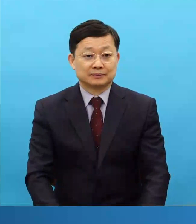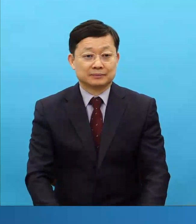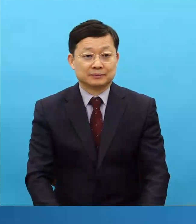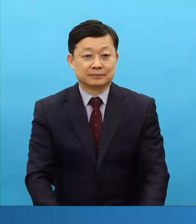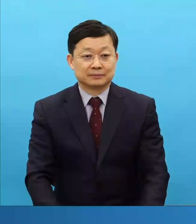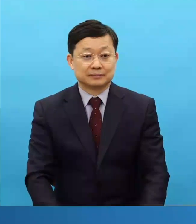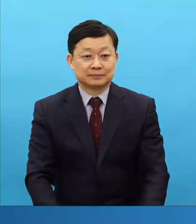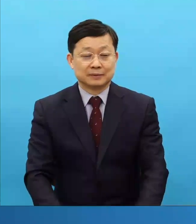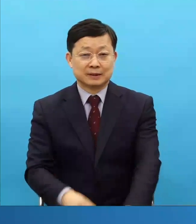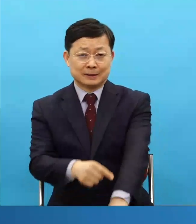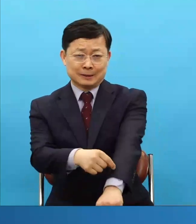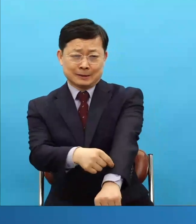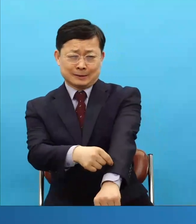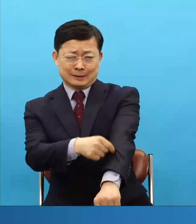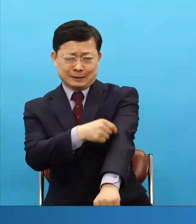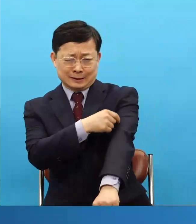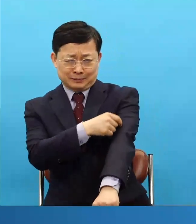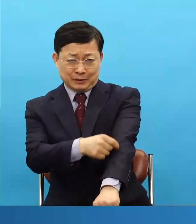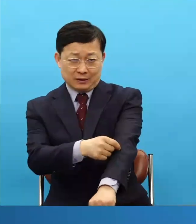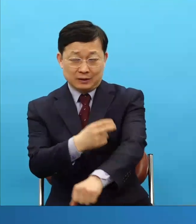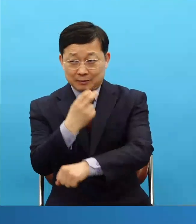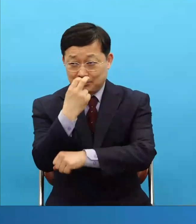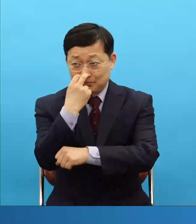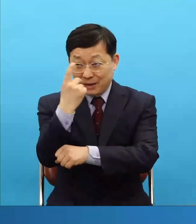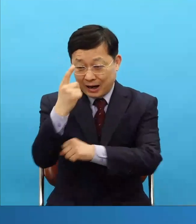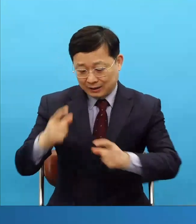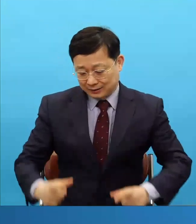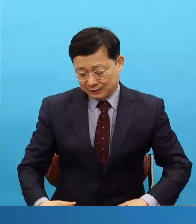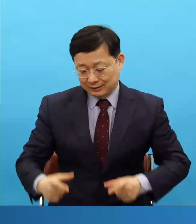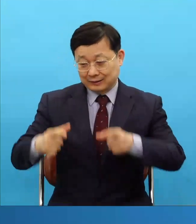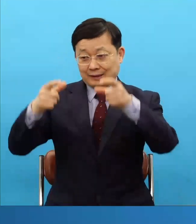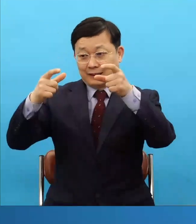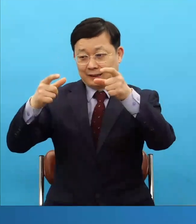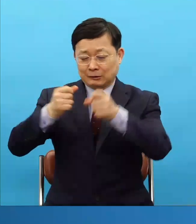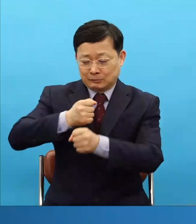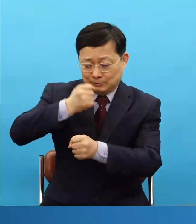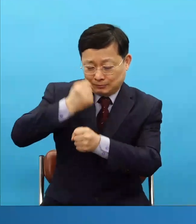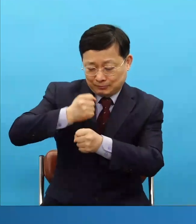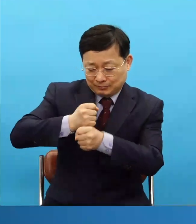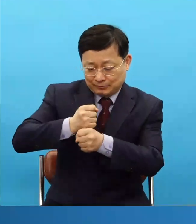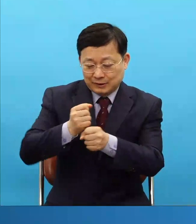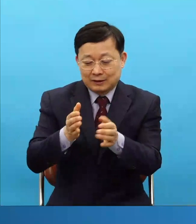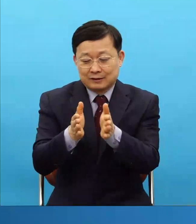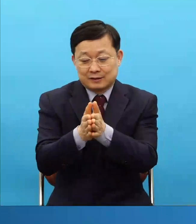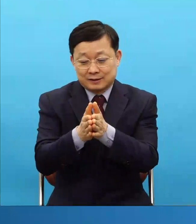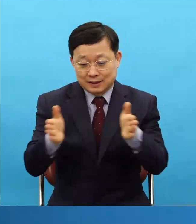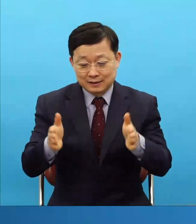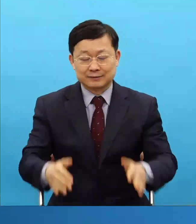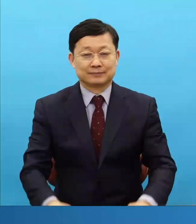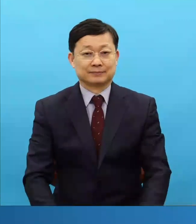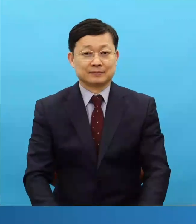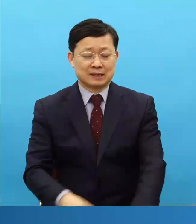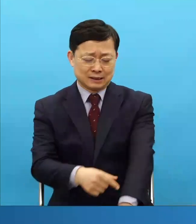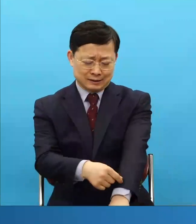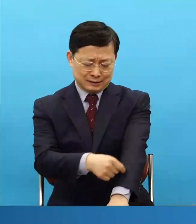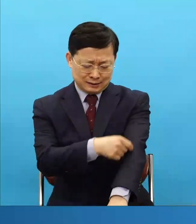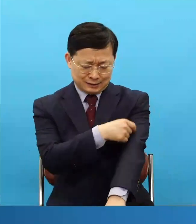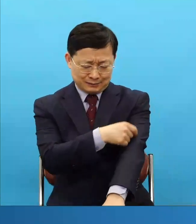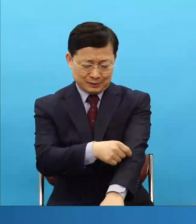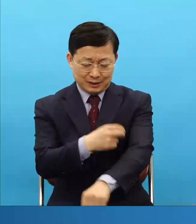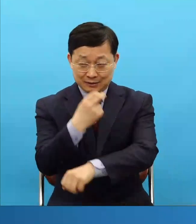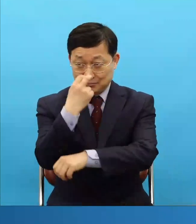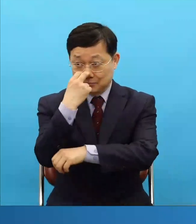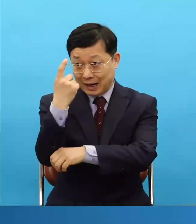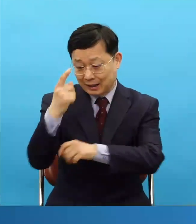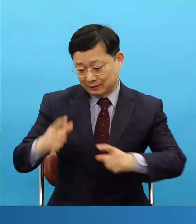이거의 시작입니다. that it is the start of the special bartism. 특별한 망대를 만들어라. You have to make a special bartism.